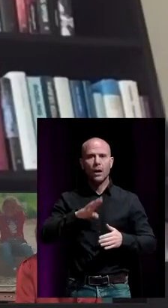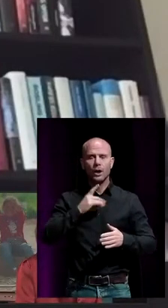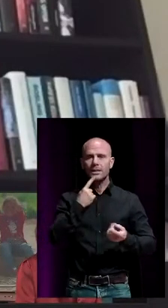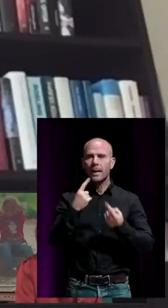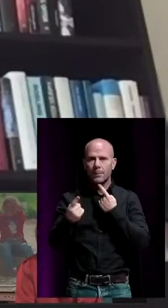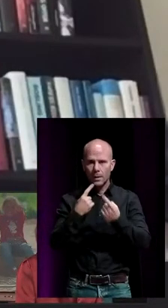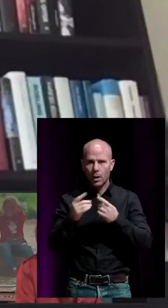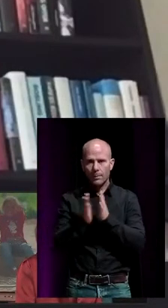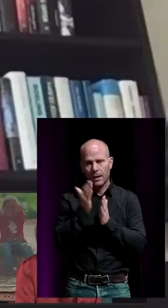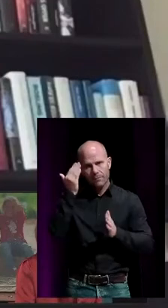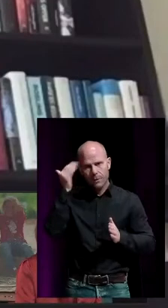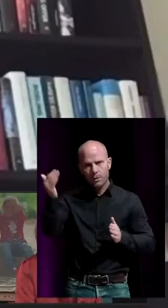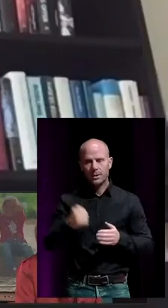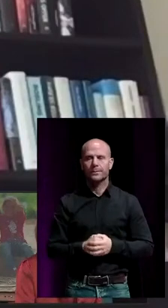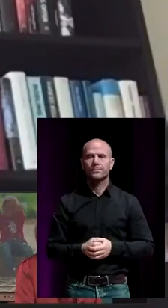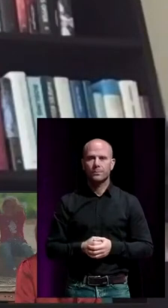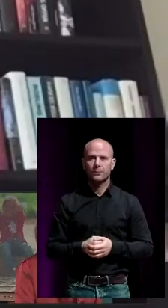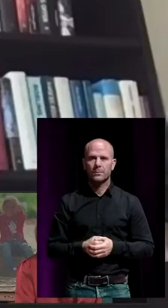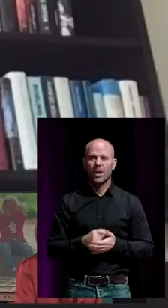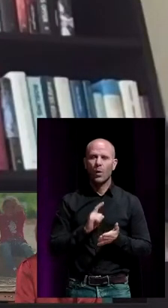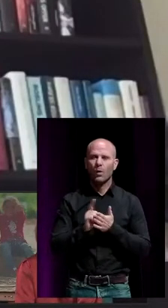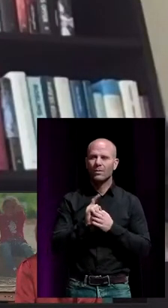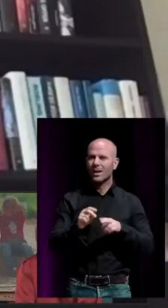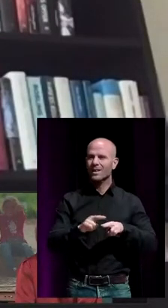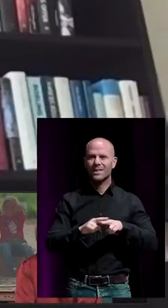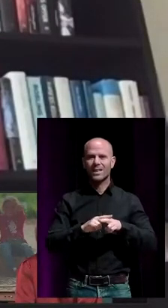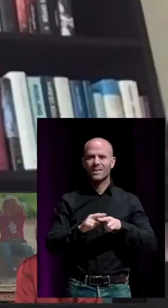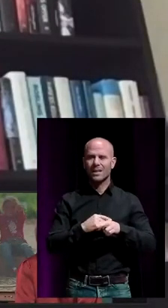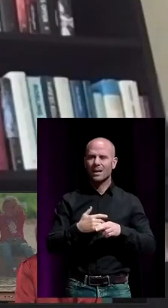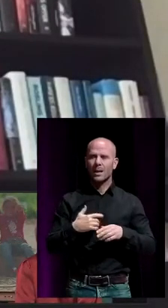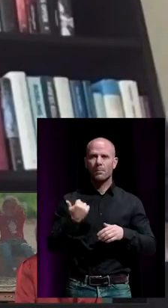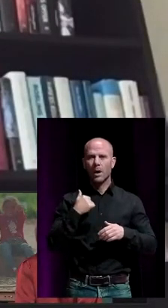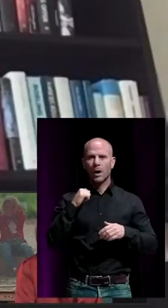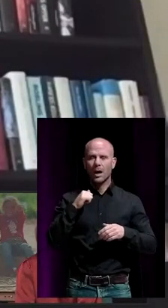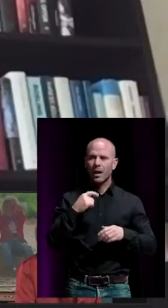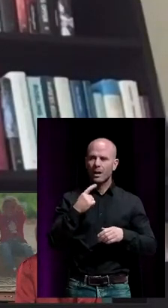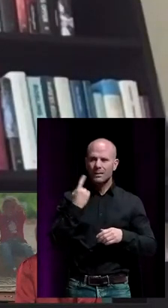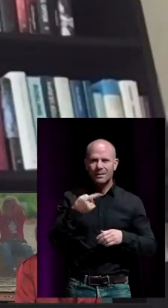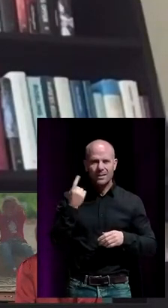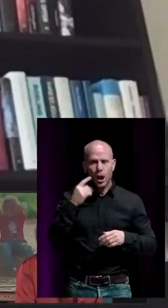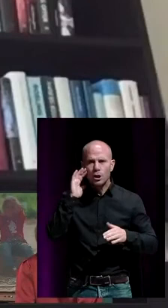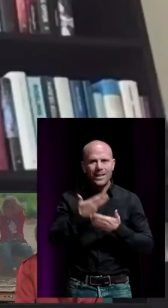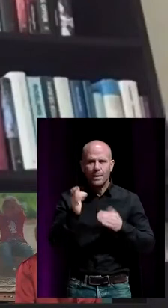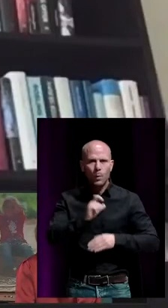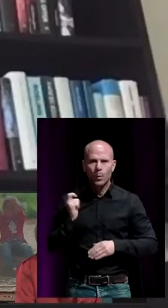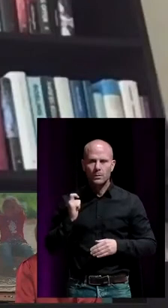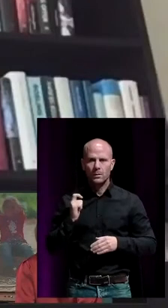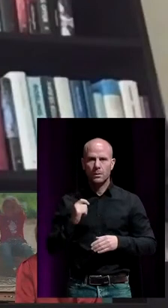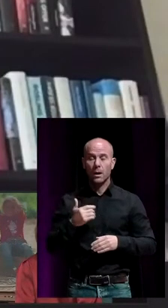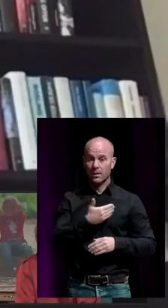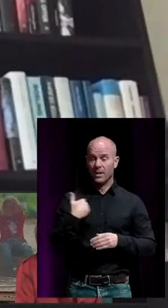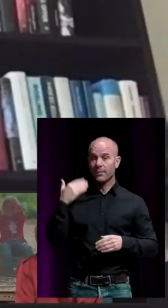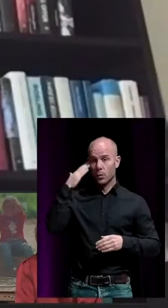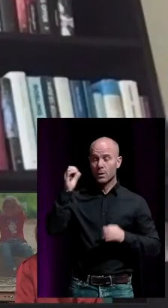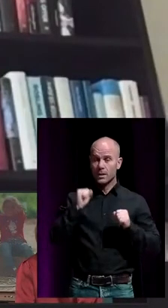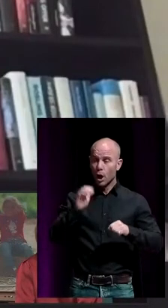med de vuxna. Det blir allt för ofta en känsla av envägskommunikation. Så håll i. Vi som är vuxna ska göra vårt